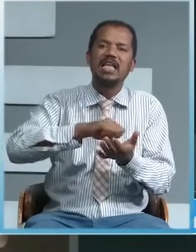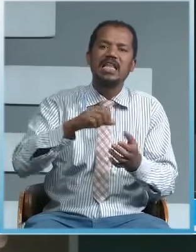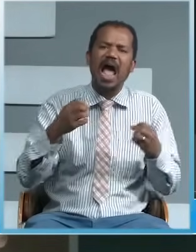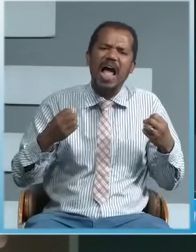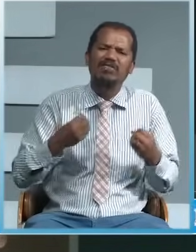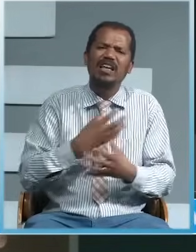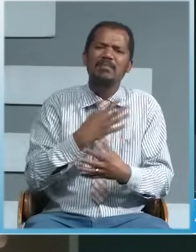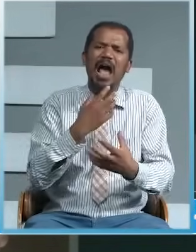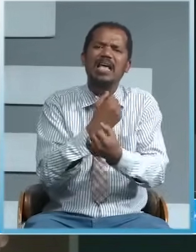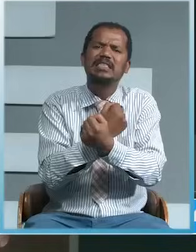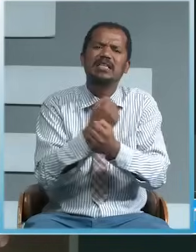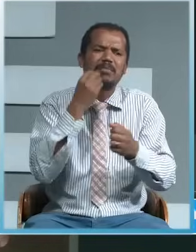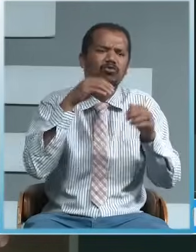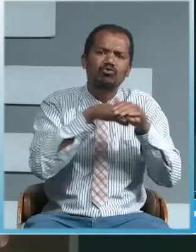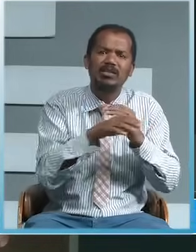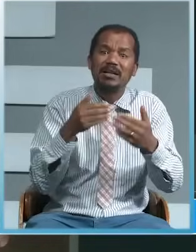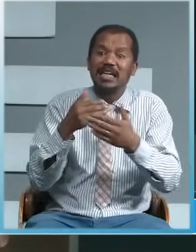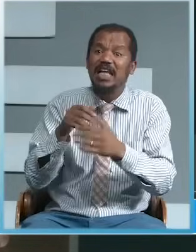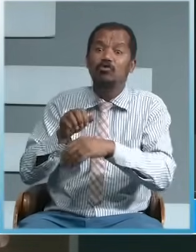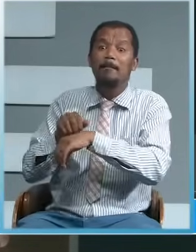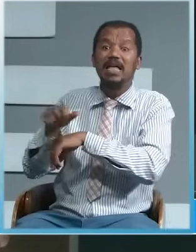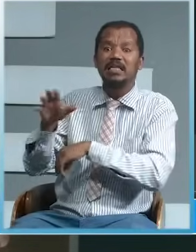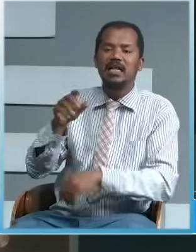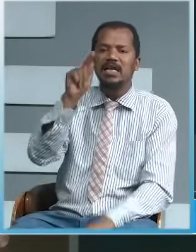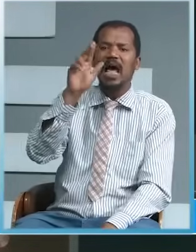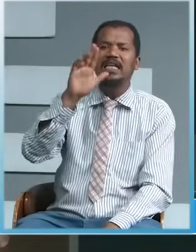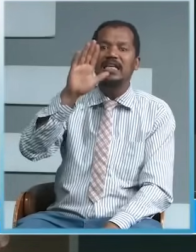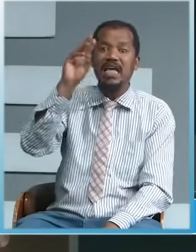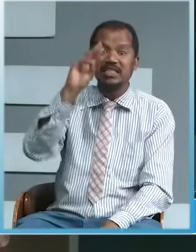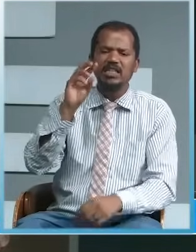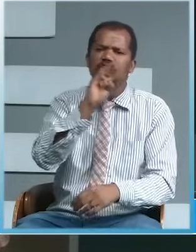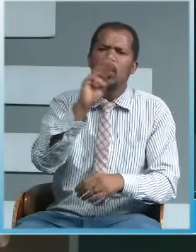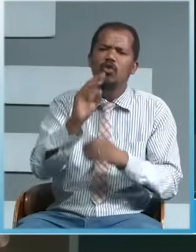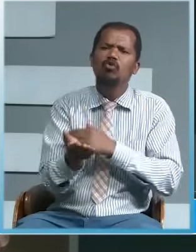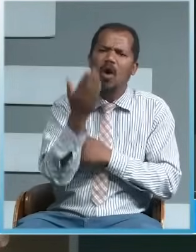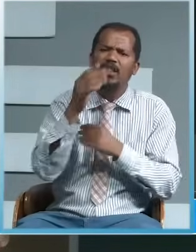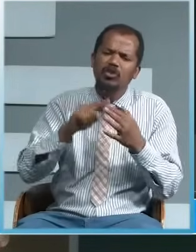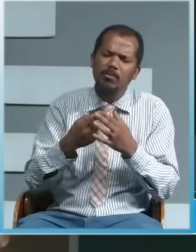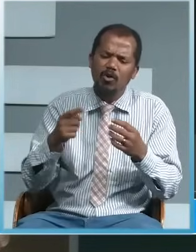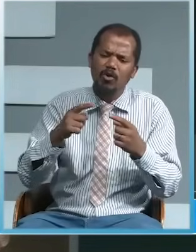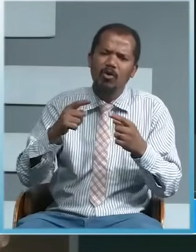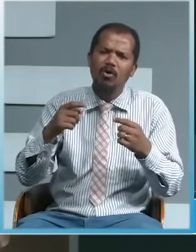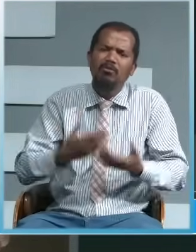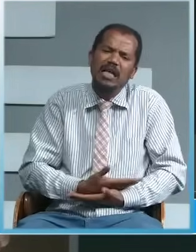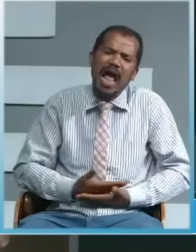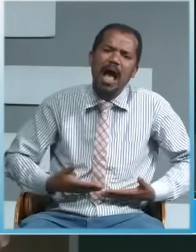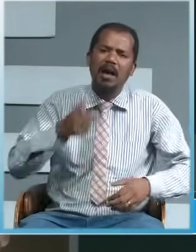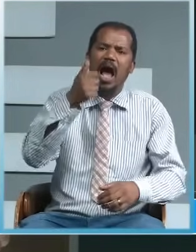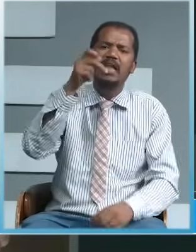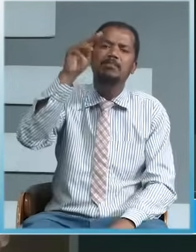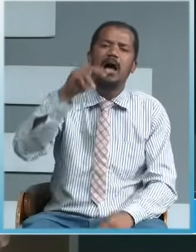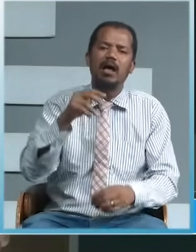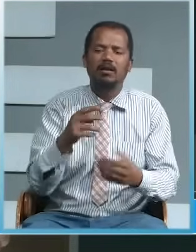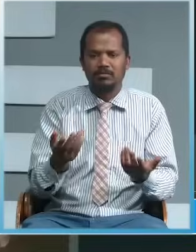የኢራኑ አስፈሪ ማረሚያ ቤት በደረሳቸው መልእክት መሰረት ናርገስ ከሰኞ ጠዋት ጀምሮ የረሃብ አድማ